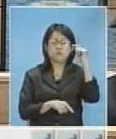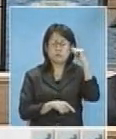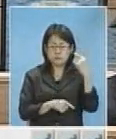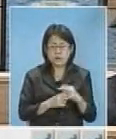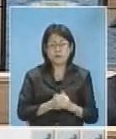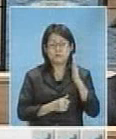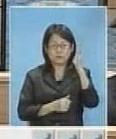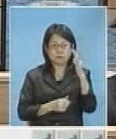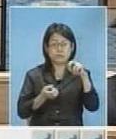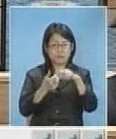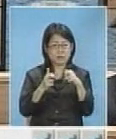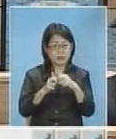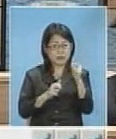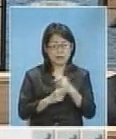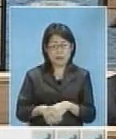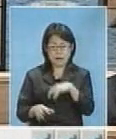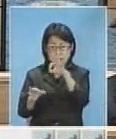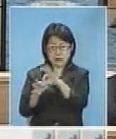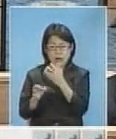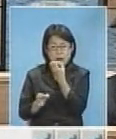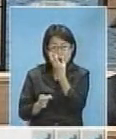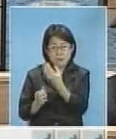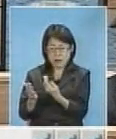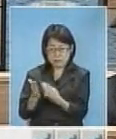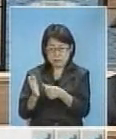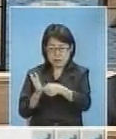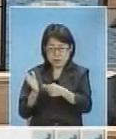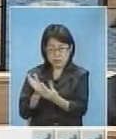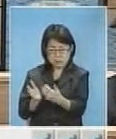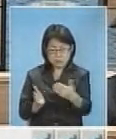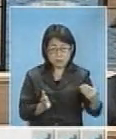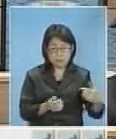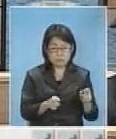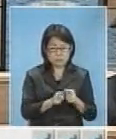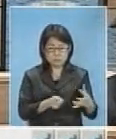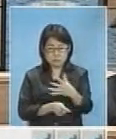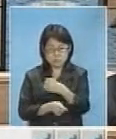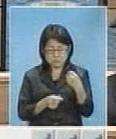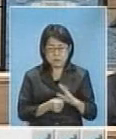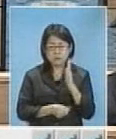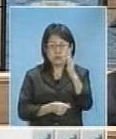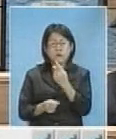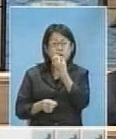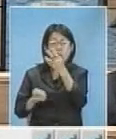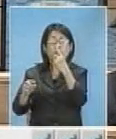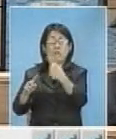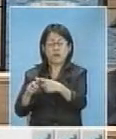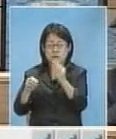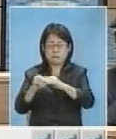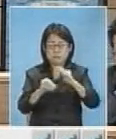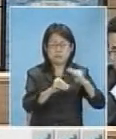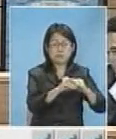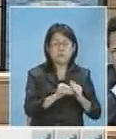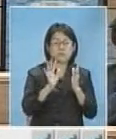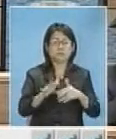ดขึ้นตามมาก็คือธนาคารพาณิชย์เมื่อต้นทุนสูงขึ้นก็จะผลักภาระนั้นให้กับลูกค้าของธนาคารลูกค้าของธนาค